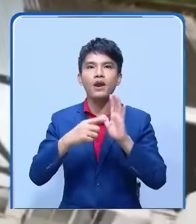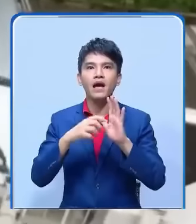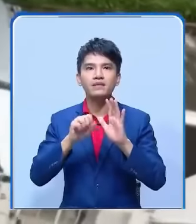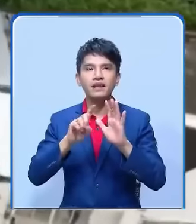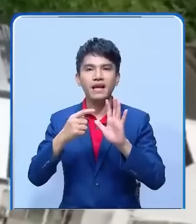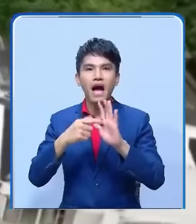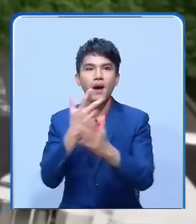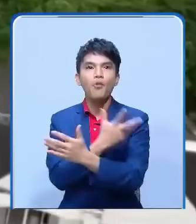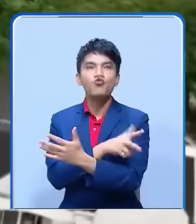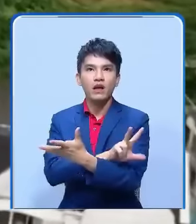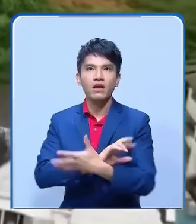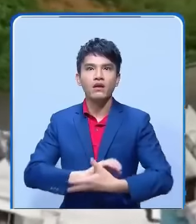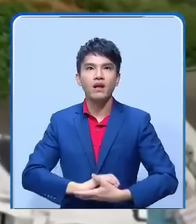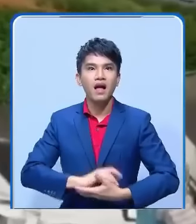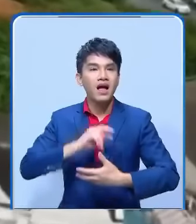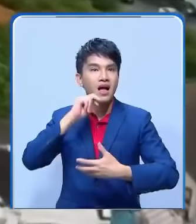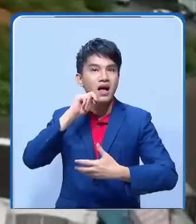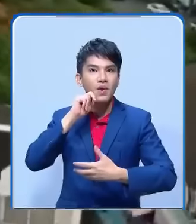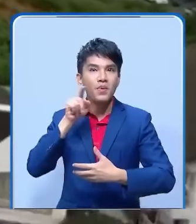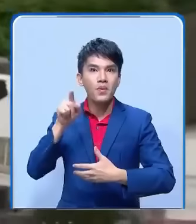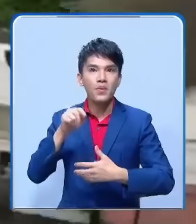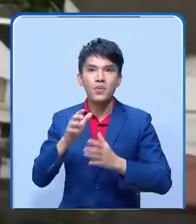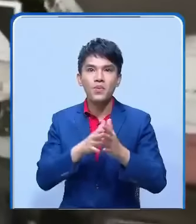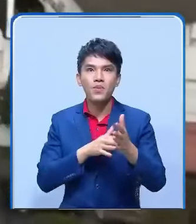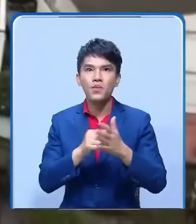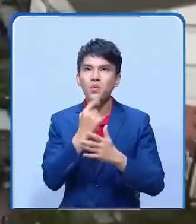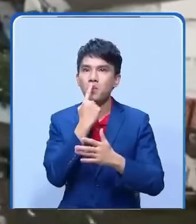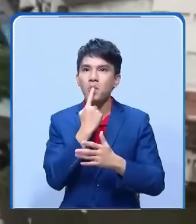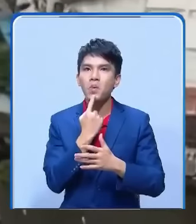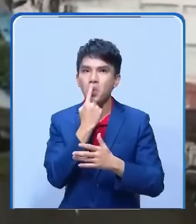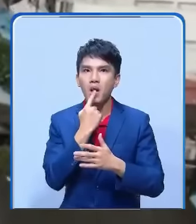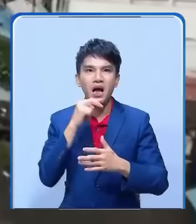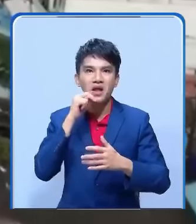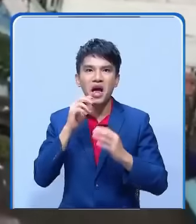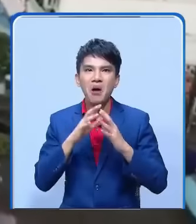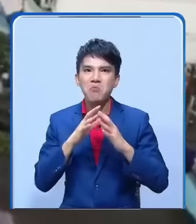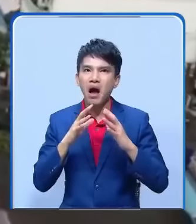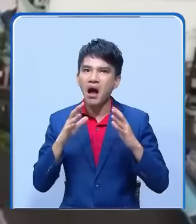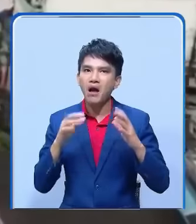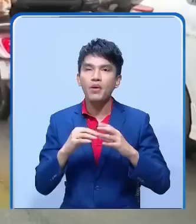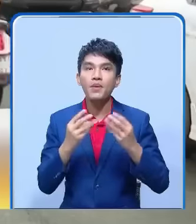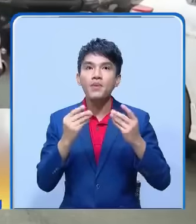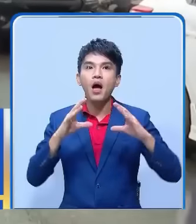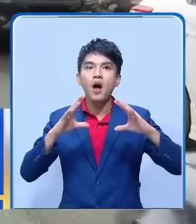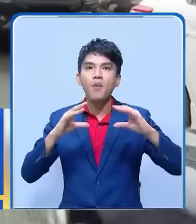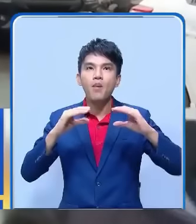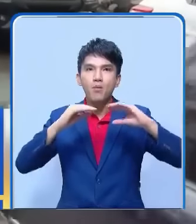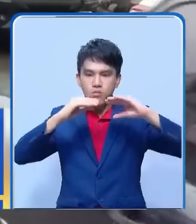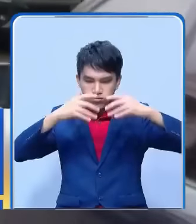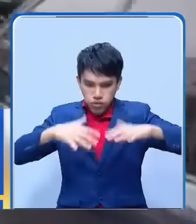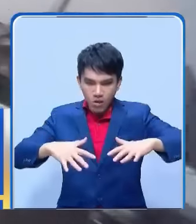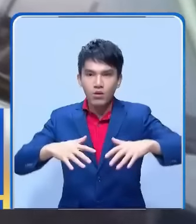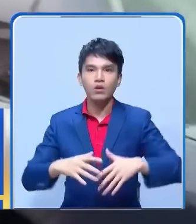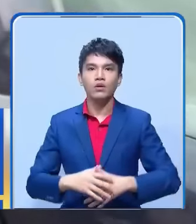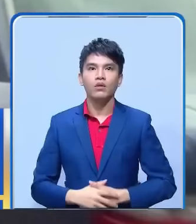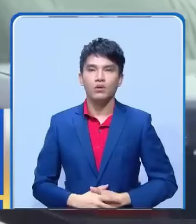องภูเก็ตนะคะโอ้น้ำนี่เป็นสีแดงจากหน้าดินที่อุ้มน้ำไว้ไม่ไหวทำให้ดินอ่อนตัวไหลทับบ้านเรือนประชาช